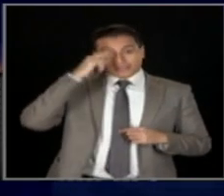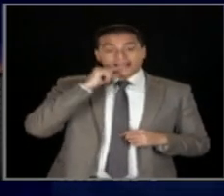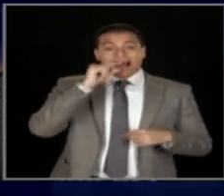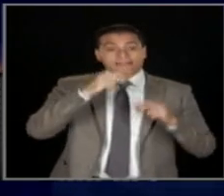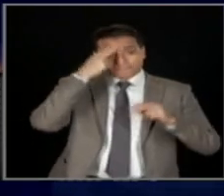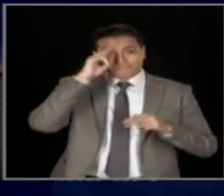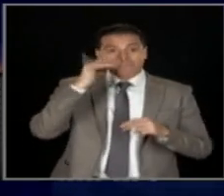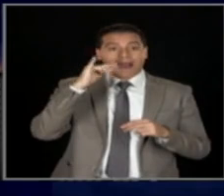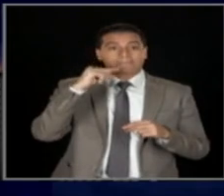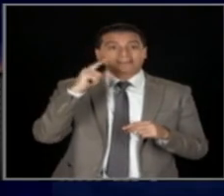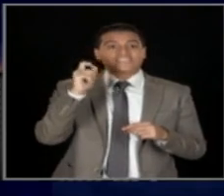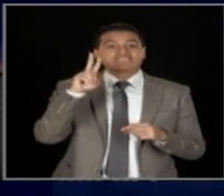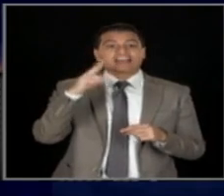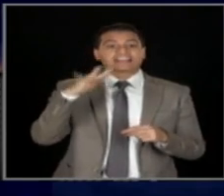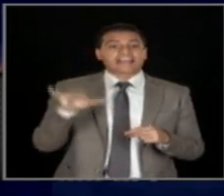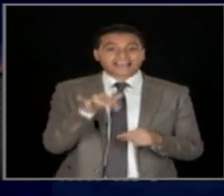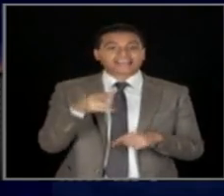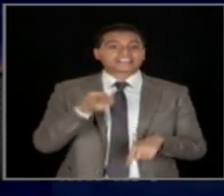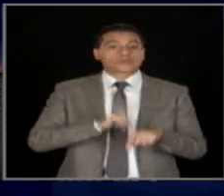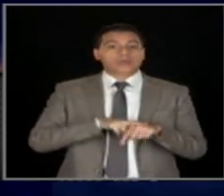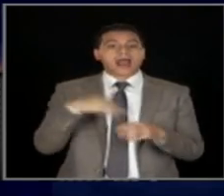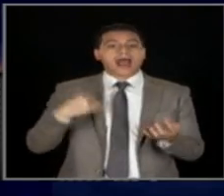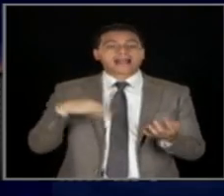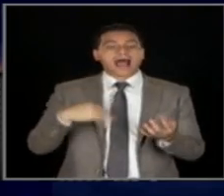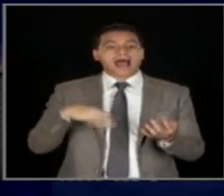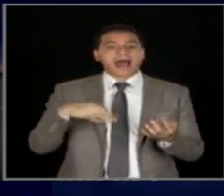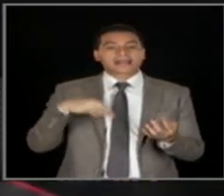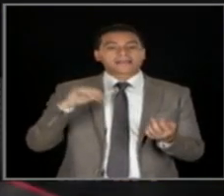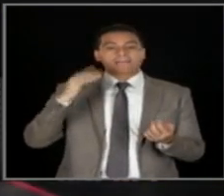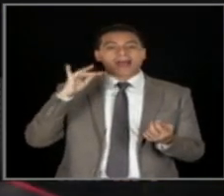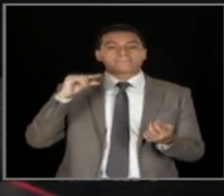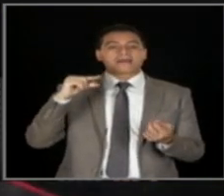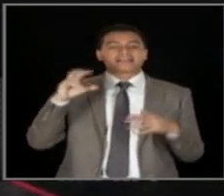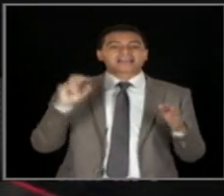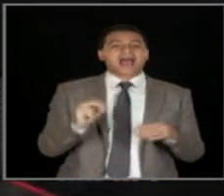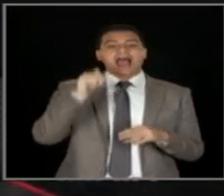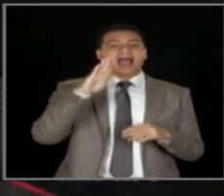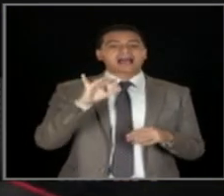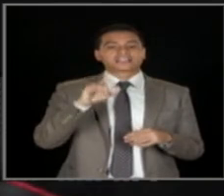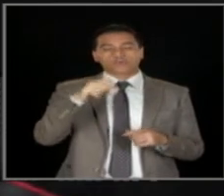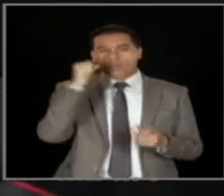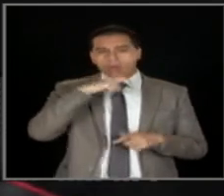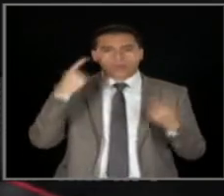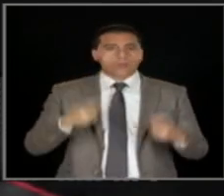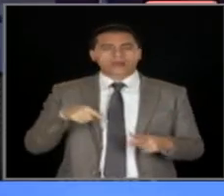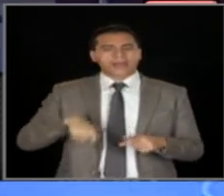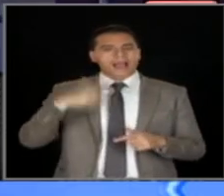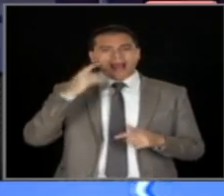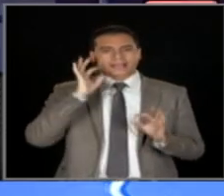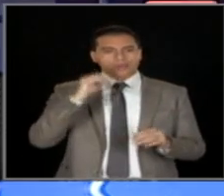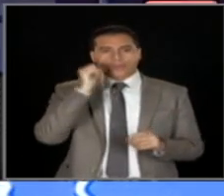كلمات محمد فتحي مهدي وألحان محمد قاسم، أغنية وطنية عظيمة.